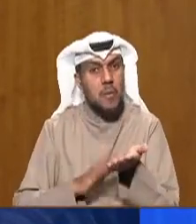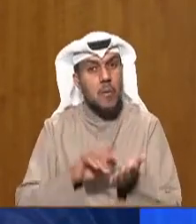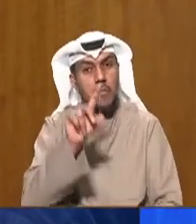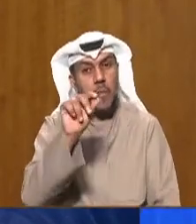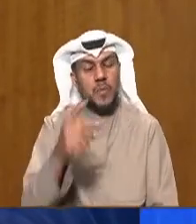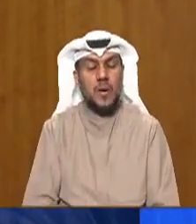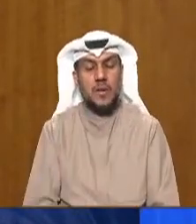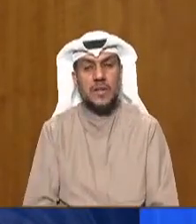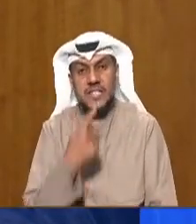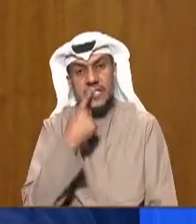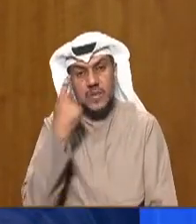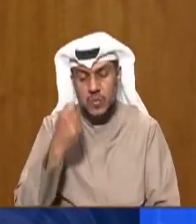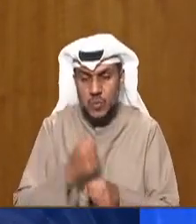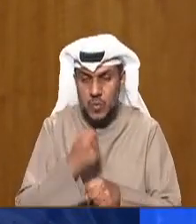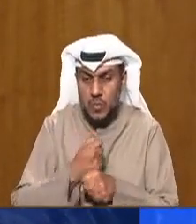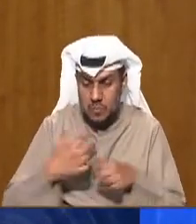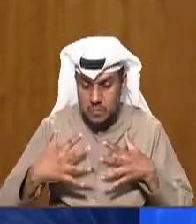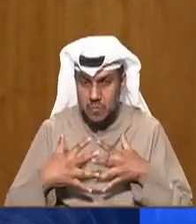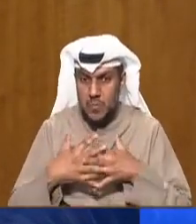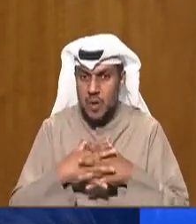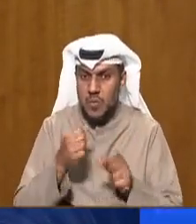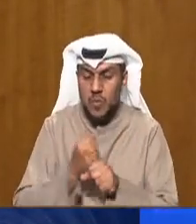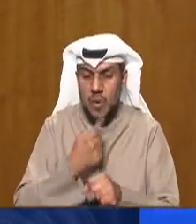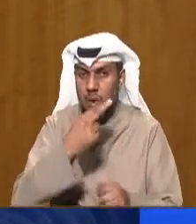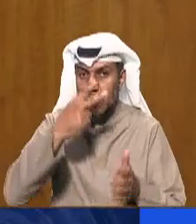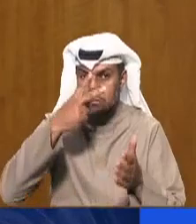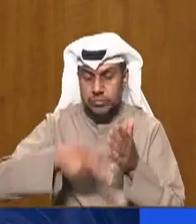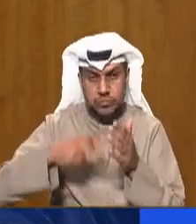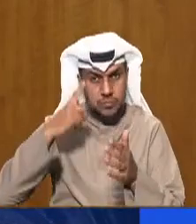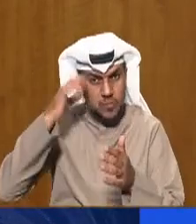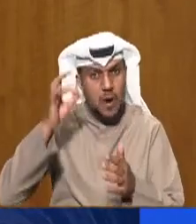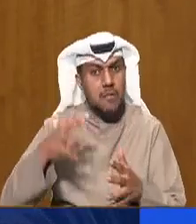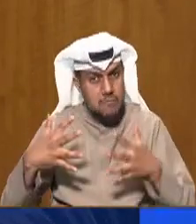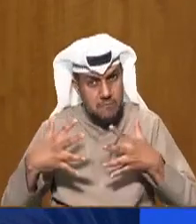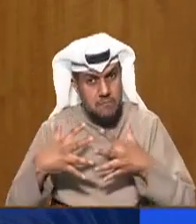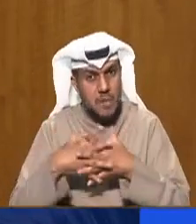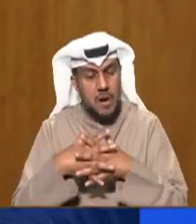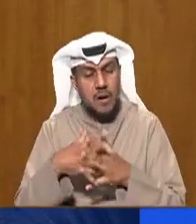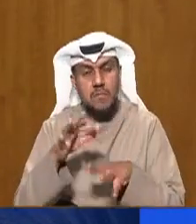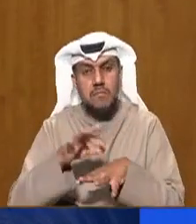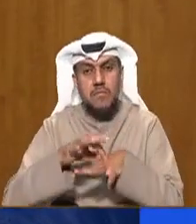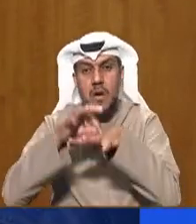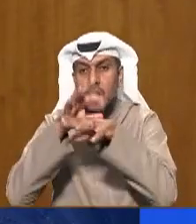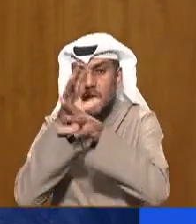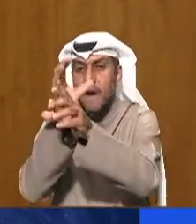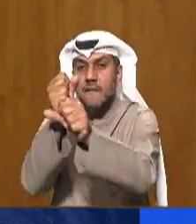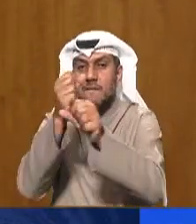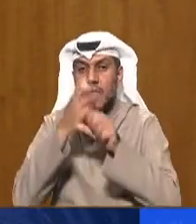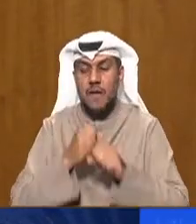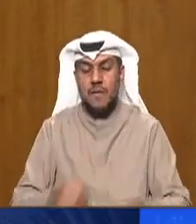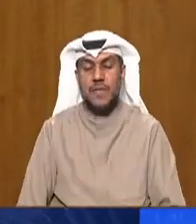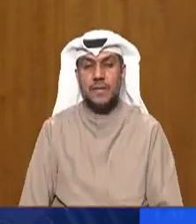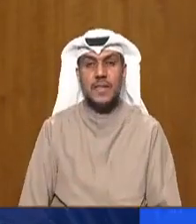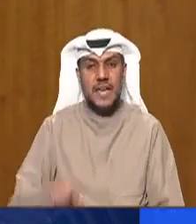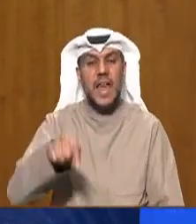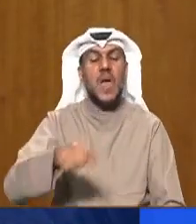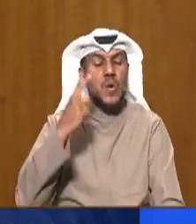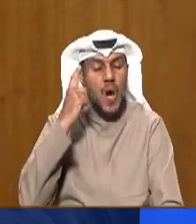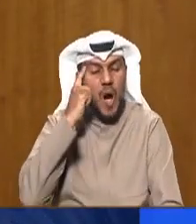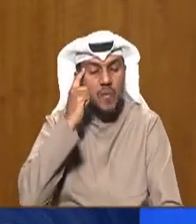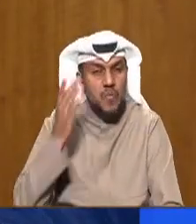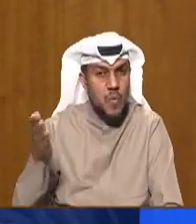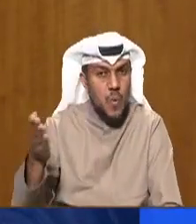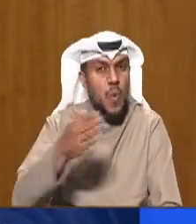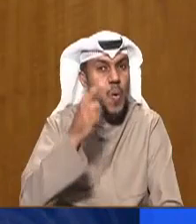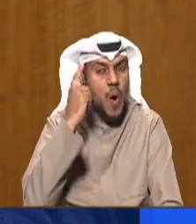وإقليمية. والكل يعرف الآن اليوم الوضع الوبائي في انتشار